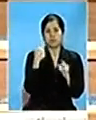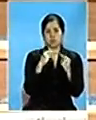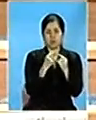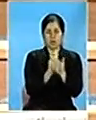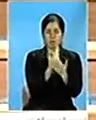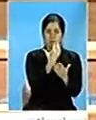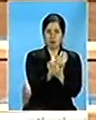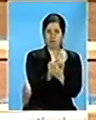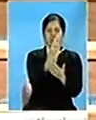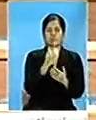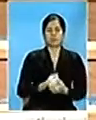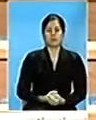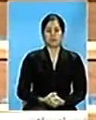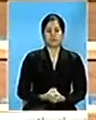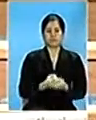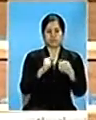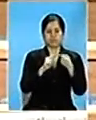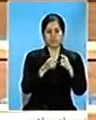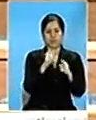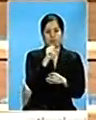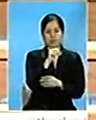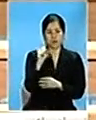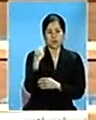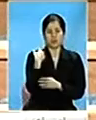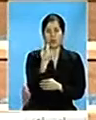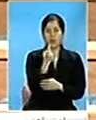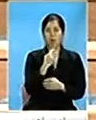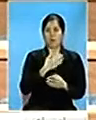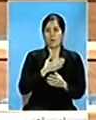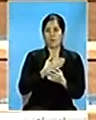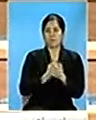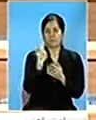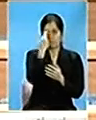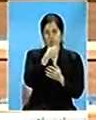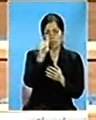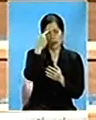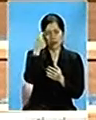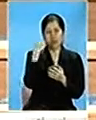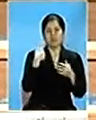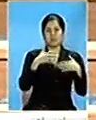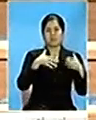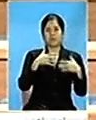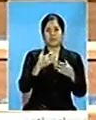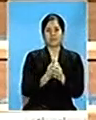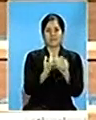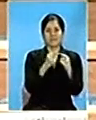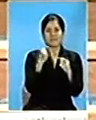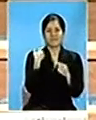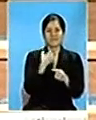ท่านประธานครับเพื่อนสมาชิกบางท่านว่าผมหน้าดำผมก็ไม่ว่าครับเพราะท่านมีปลอกคอที่สวยที่สุดในประเทศ